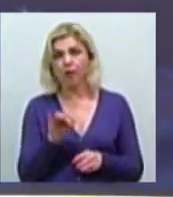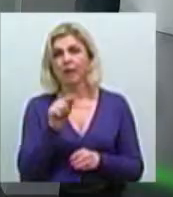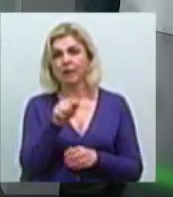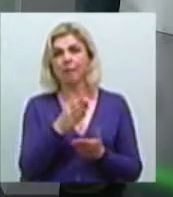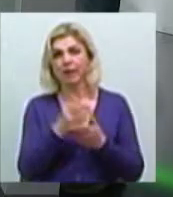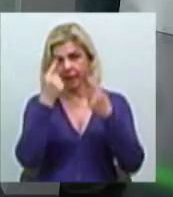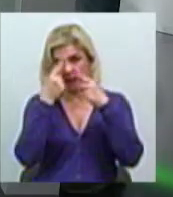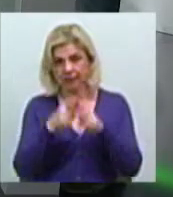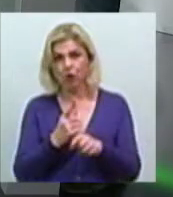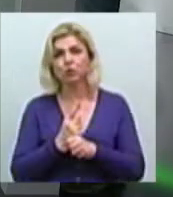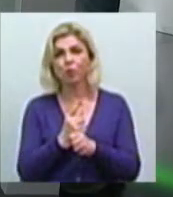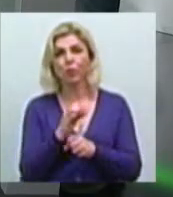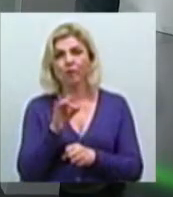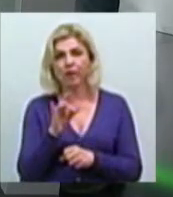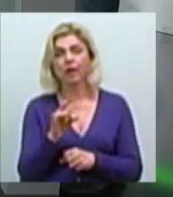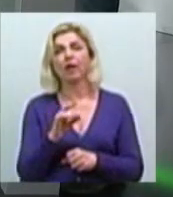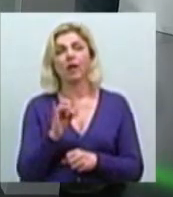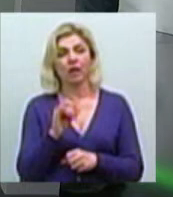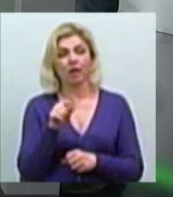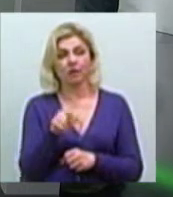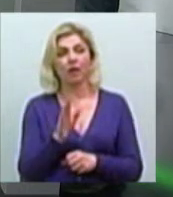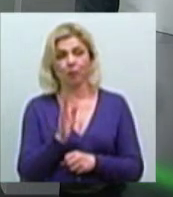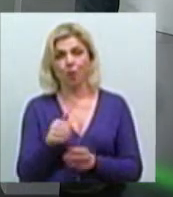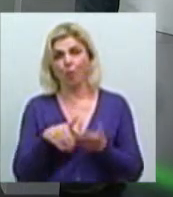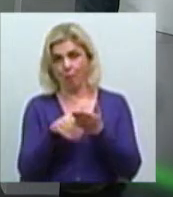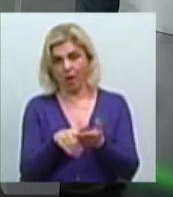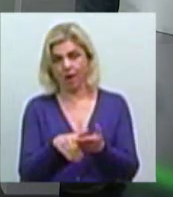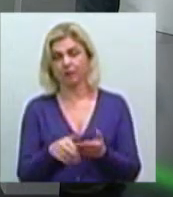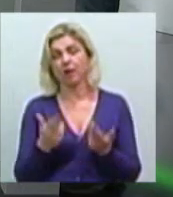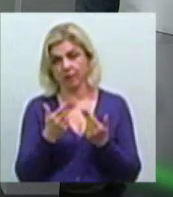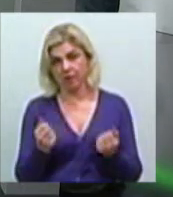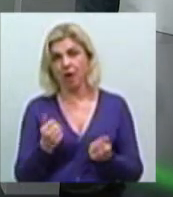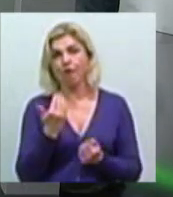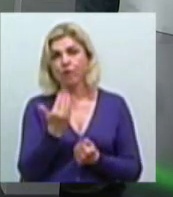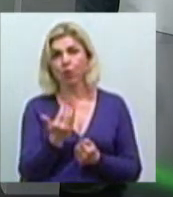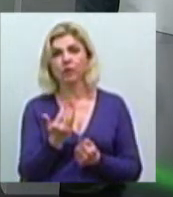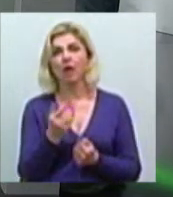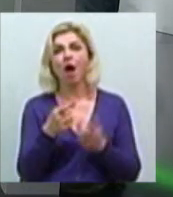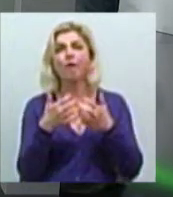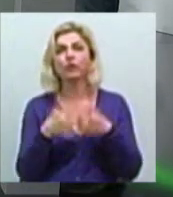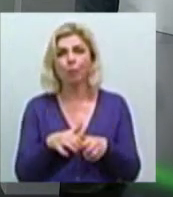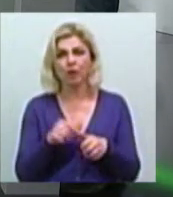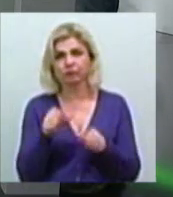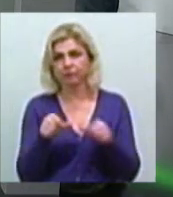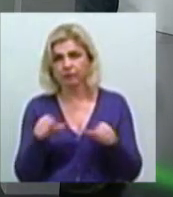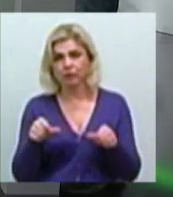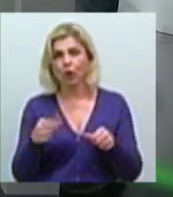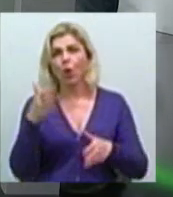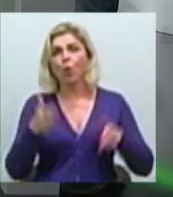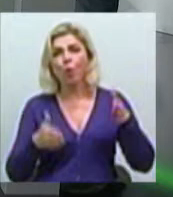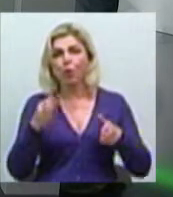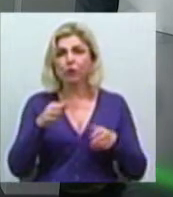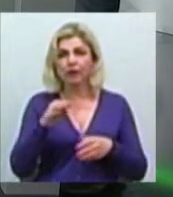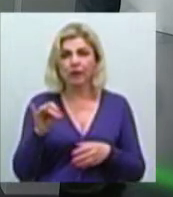технічний супровід, є адміністратори. Тобто ви будете допомагати? Так, так. Вони і автоматизовані роботи, боти,